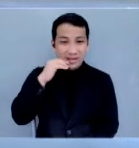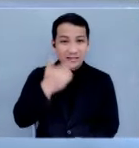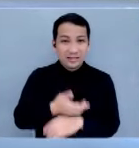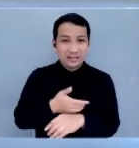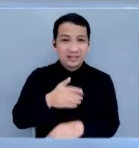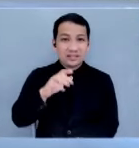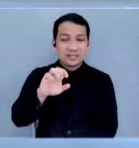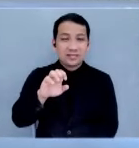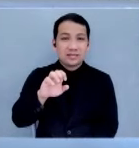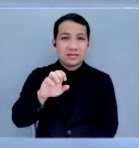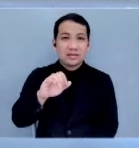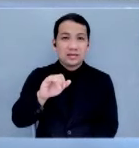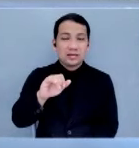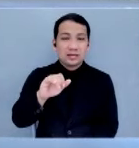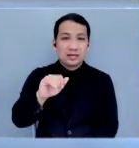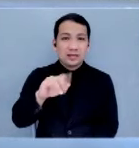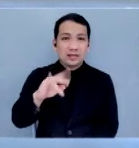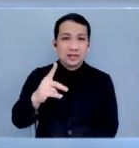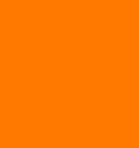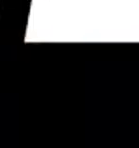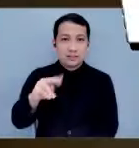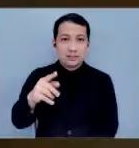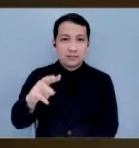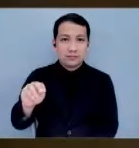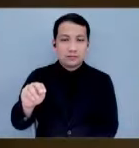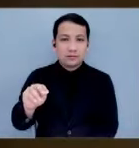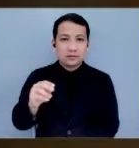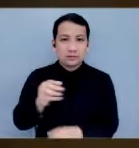ina. Nagbabalik si MJ Marfori.